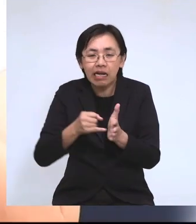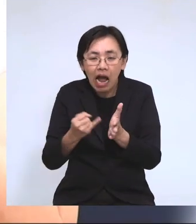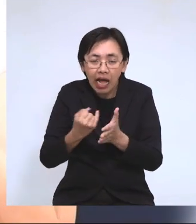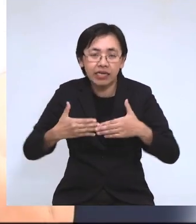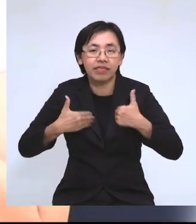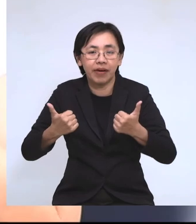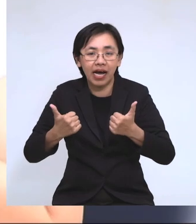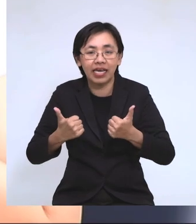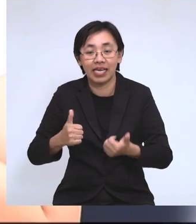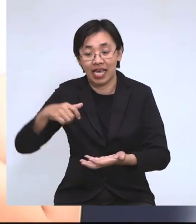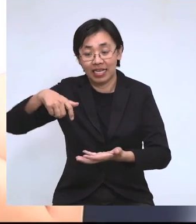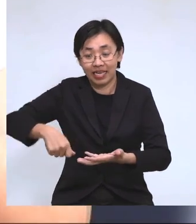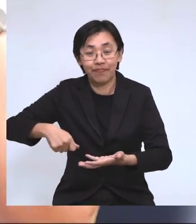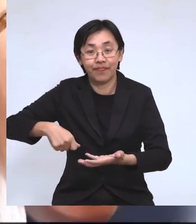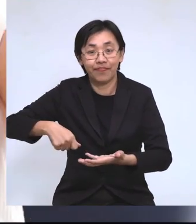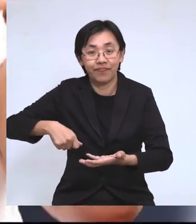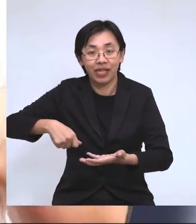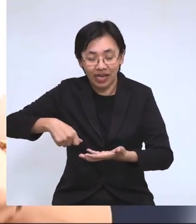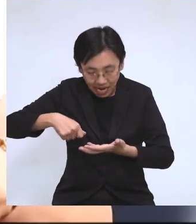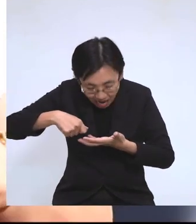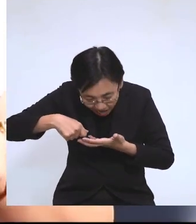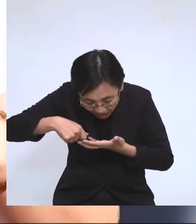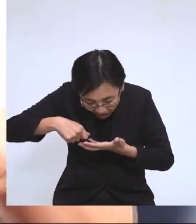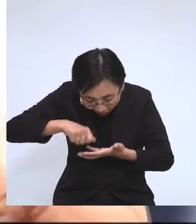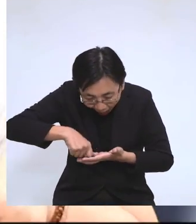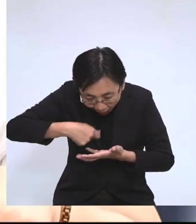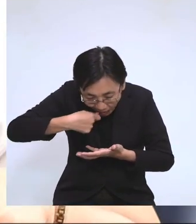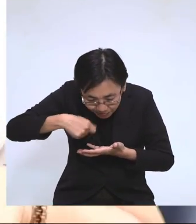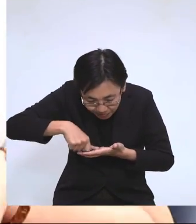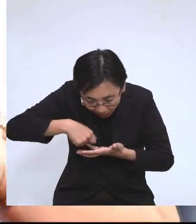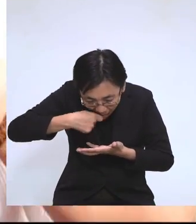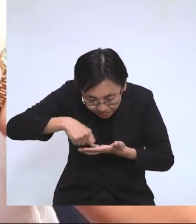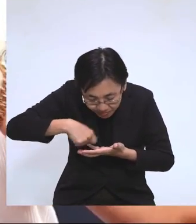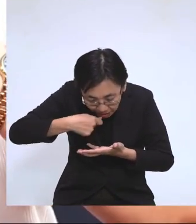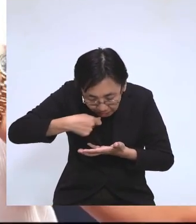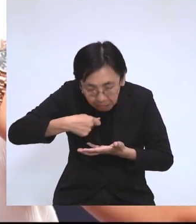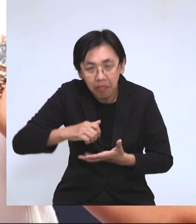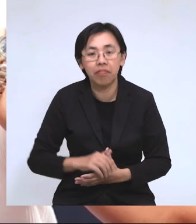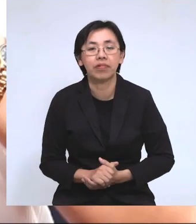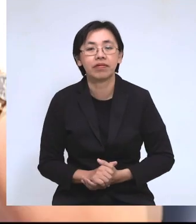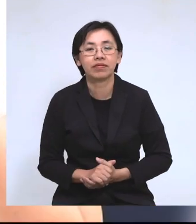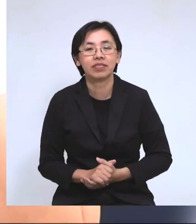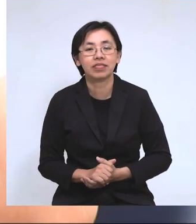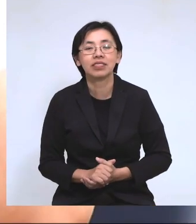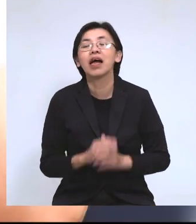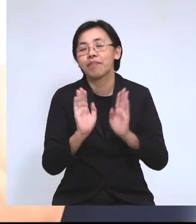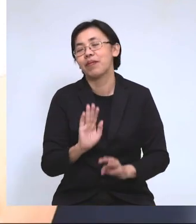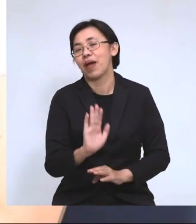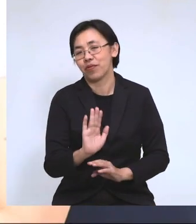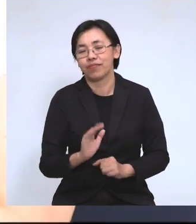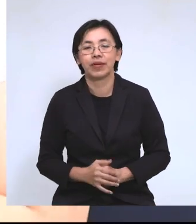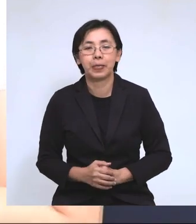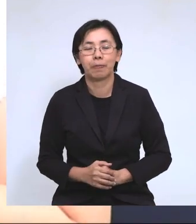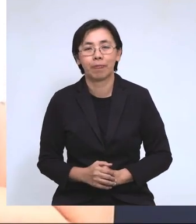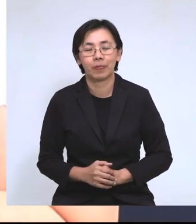สะดวกสำหรับตัวน้องก็คือจับช้อนเสร็จเอาหน้าลงไปหาแล้วก็ยกตักขึ้นมาใส่ชักนิดนึงอย่